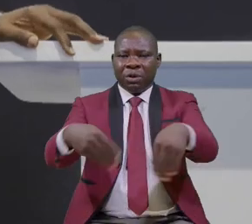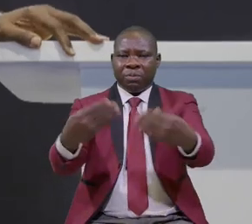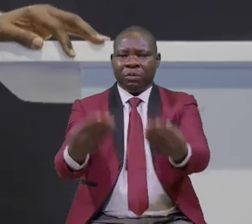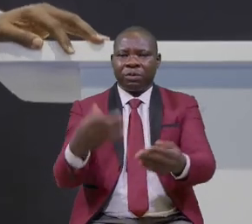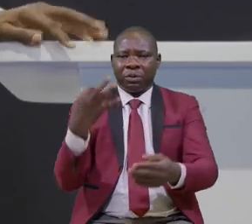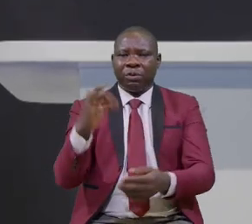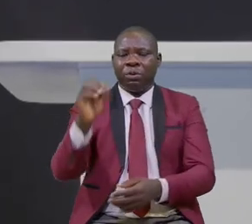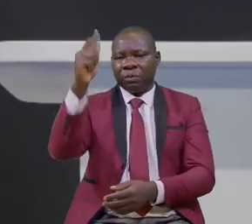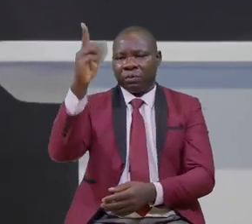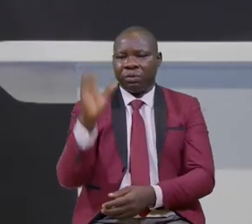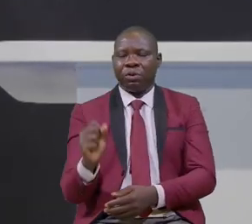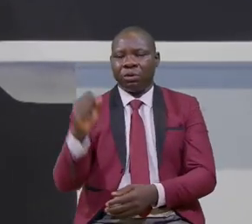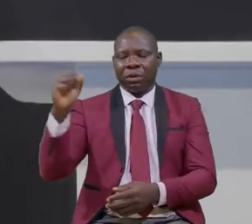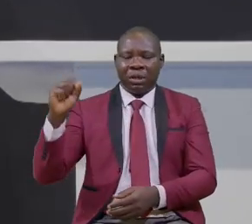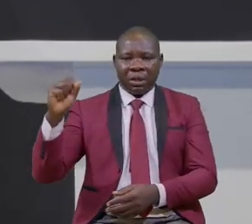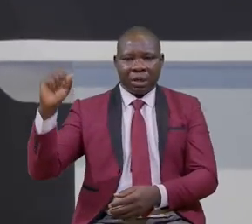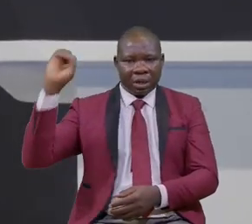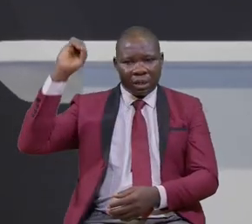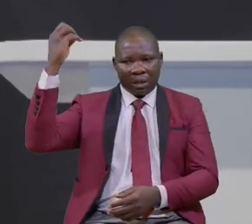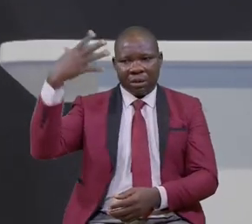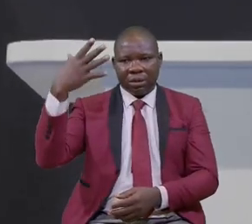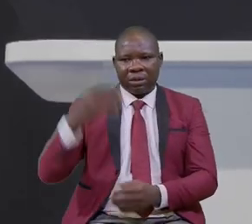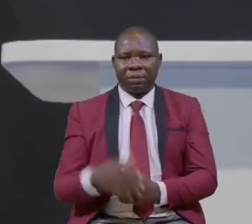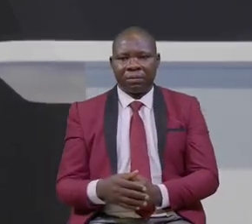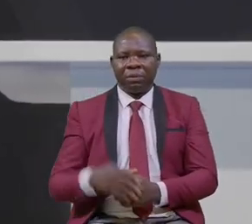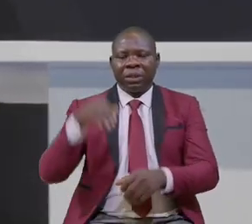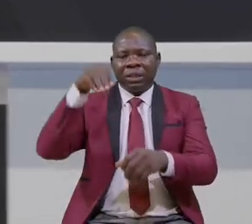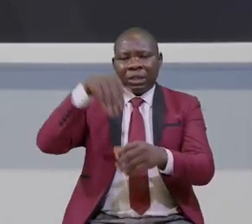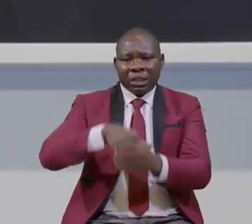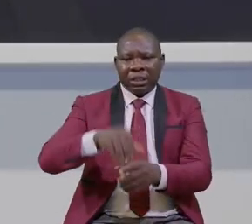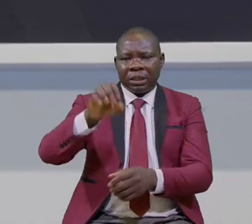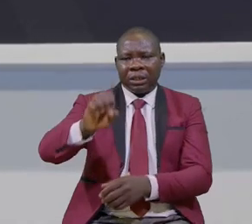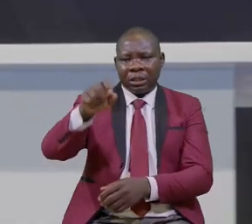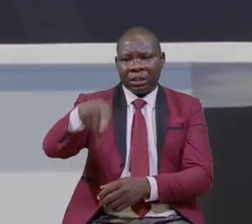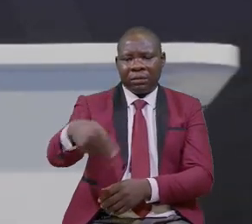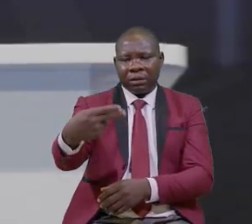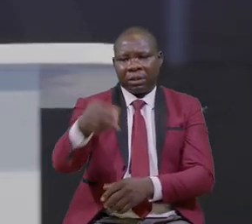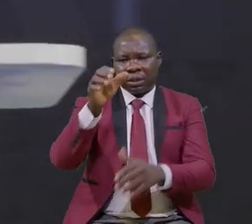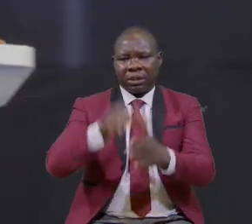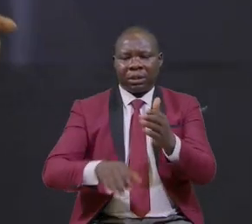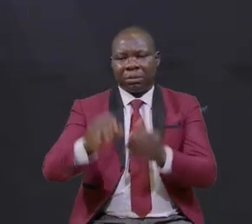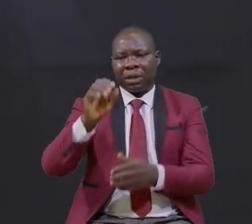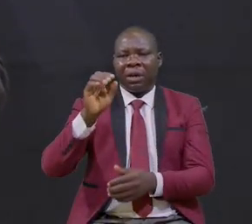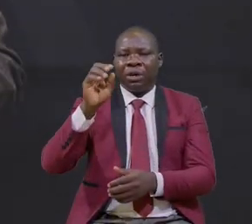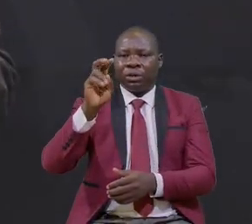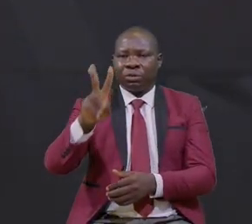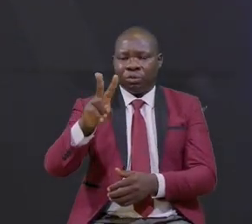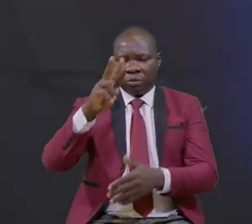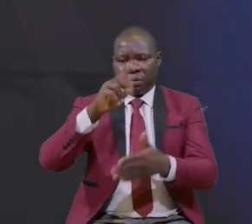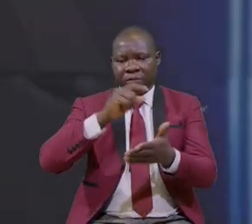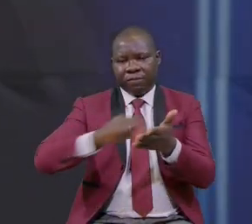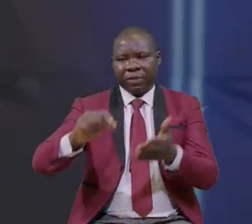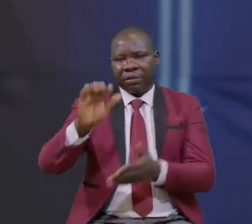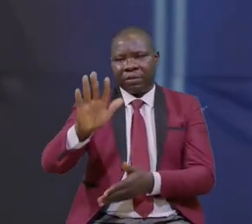de Dieu. Il nous dit en Éphésiens au chapitre 2, voyons le verset 5. Éphésiens